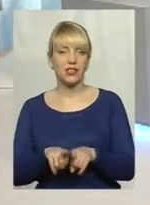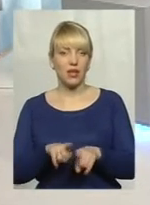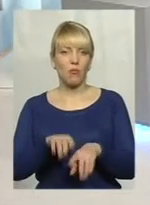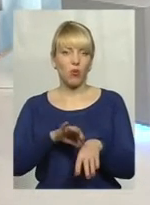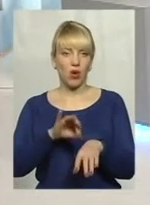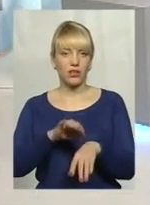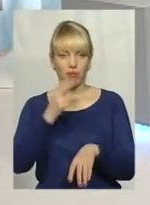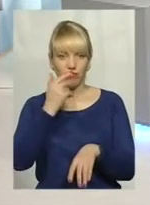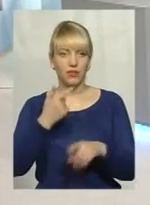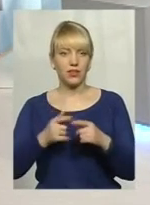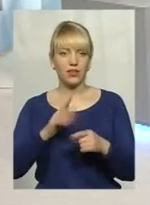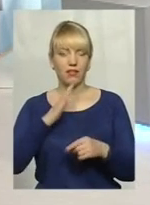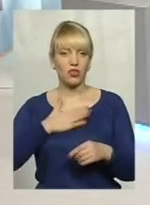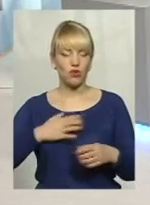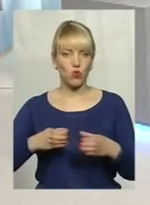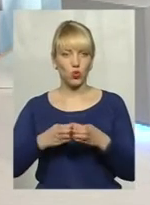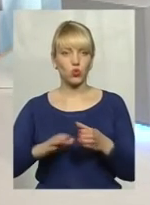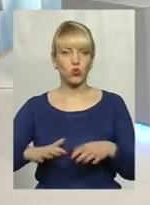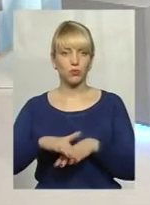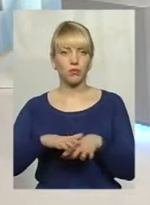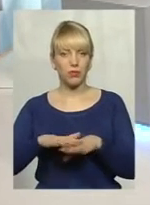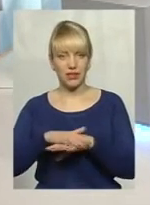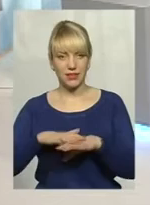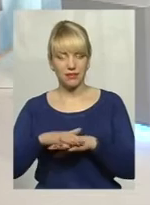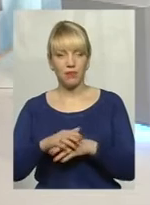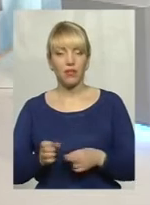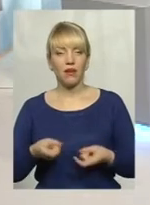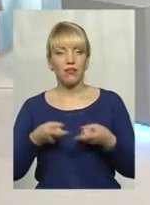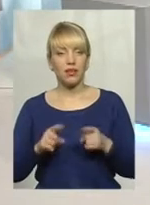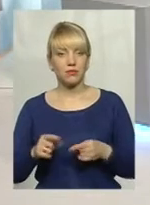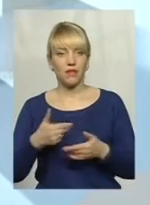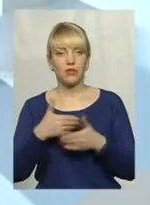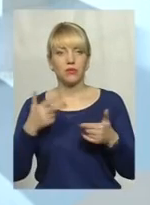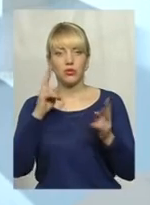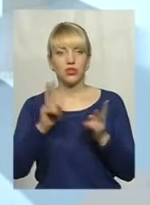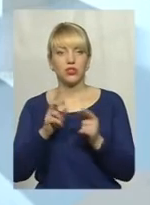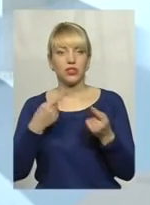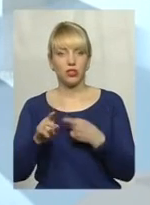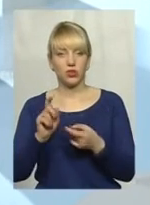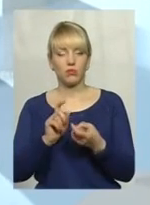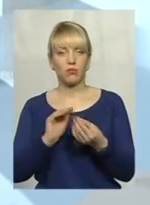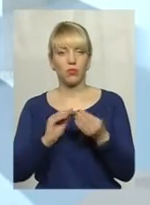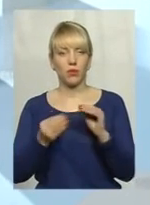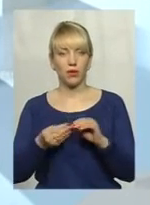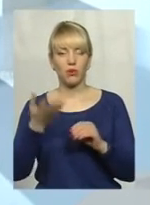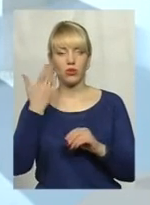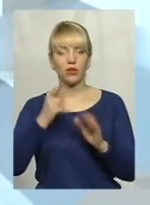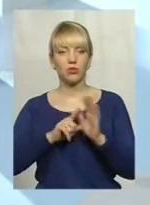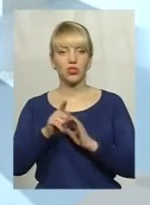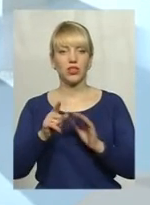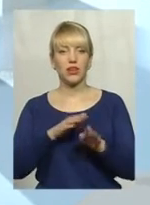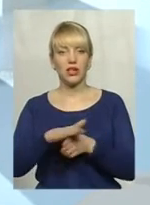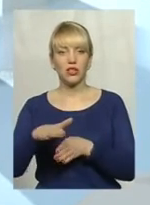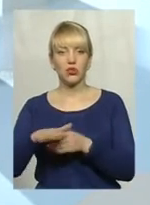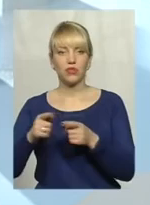болячки нашого суспільства. Насправді, от ми стикнулися ще з іншою проблемою, коли почали, ну, реалізовувати цей проєкт, в тому,